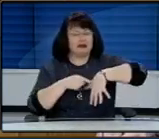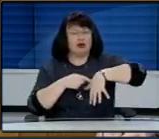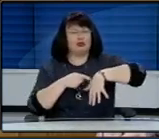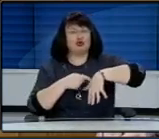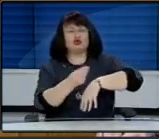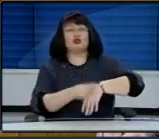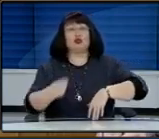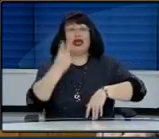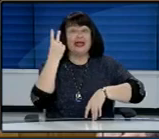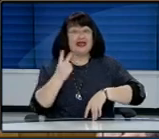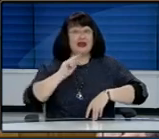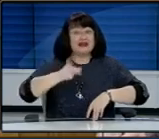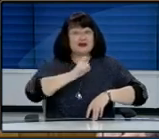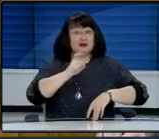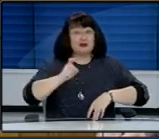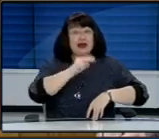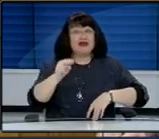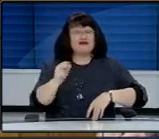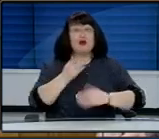θα ξεπεράσει τα 2 δισεκατομμύρια ευρώ.